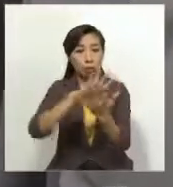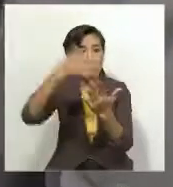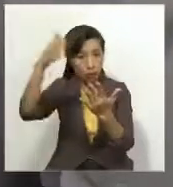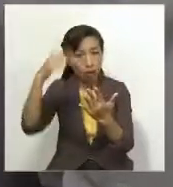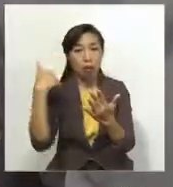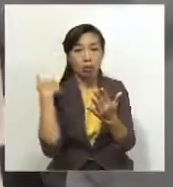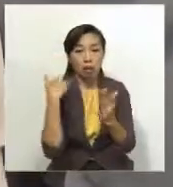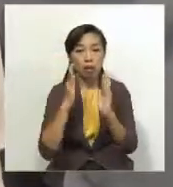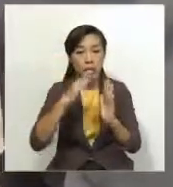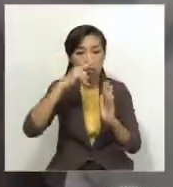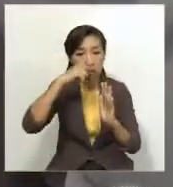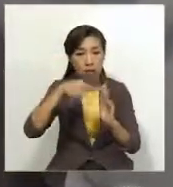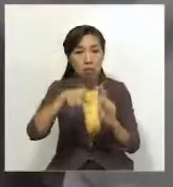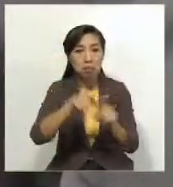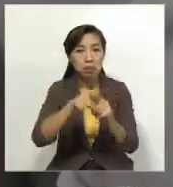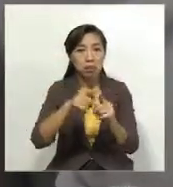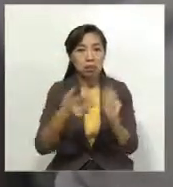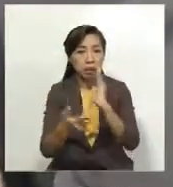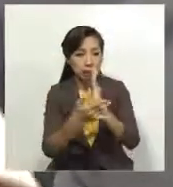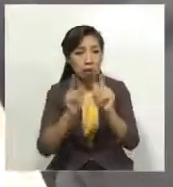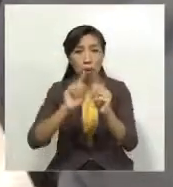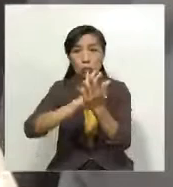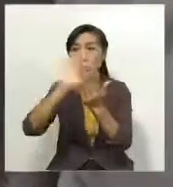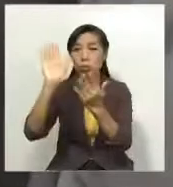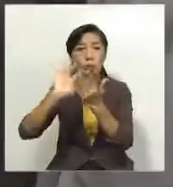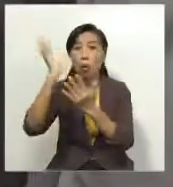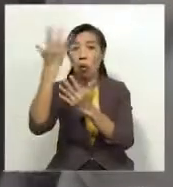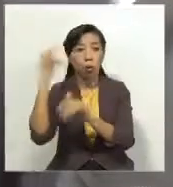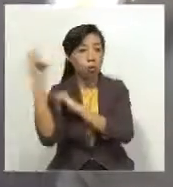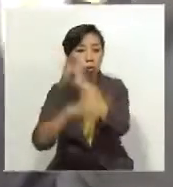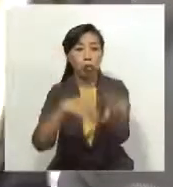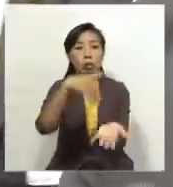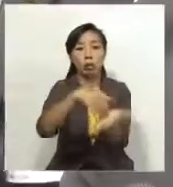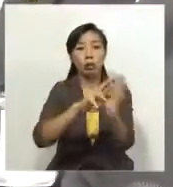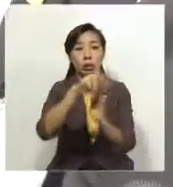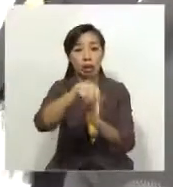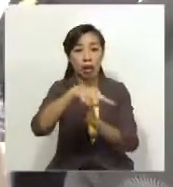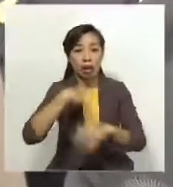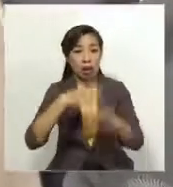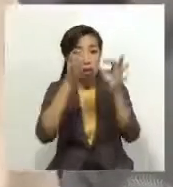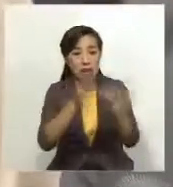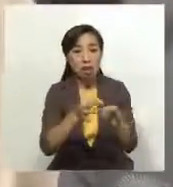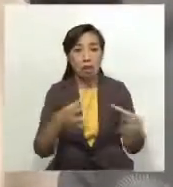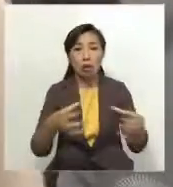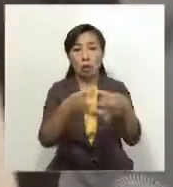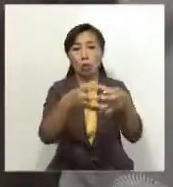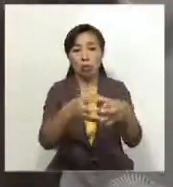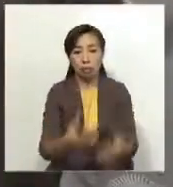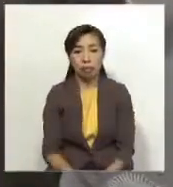ศด้วยนักเทคโนโลยีต่างๆเขามาทั่วโลกก็อยู่ที่โน่นจะทำอย่างไรก็ต้องตัดสินใจด้วยกัน